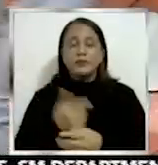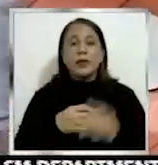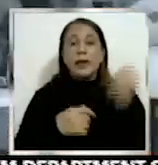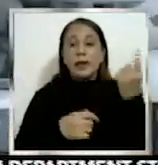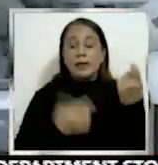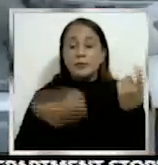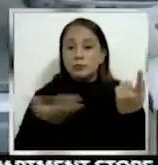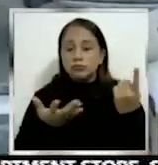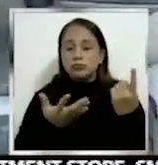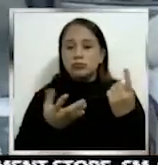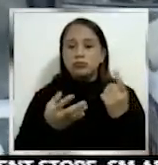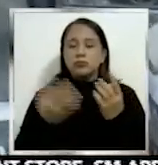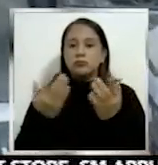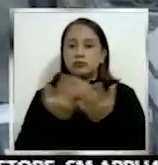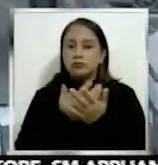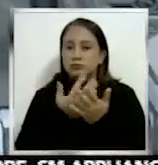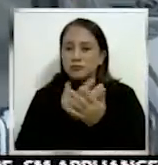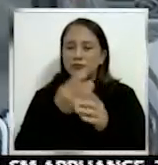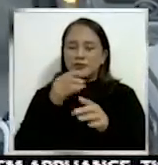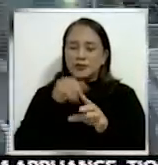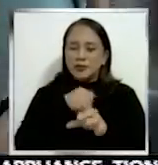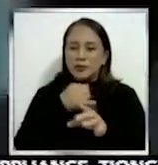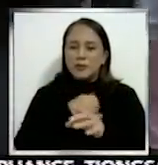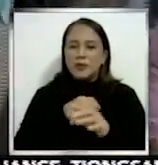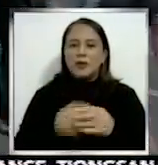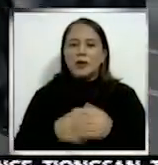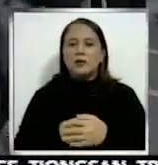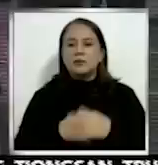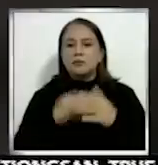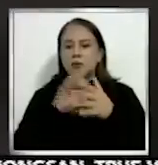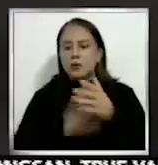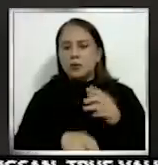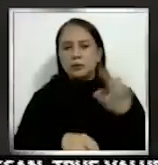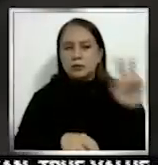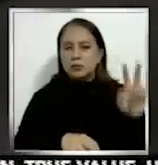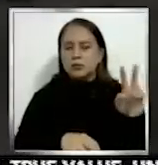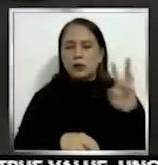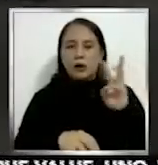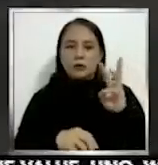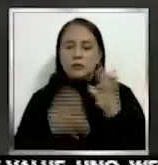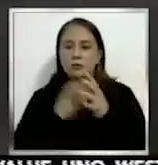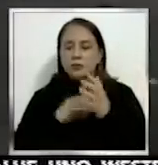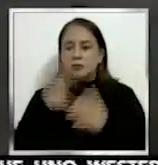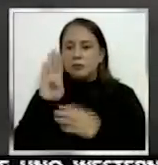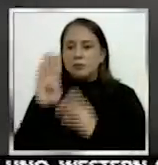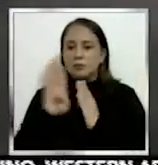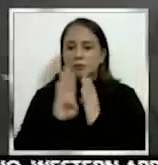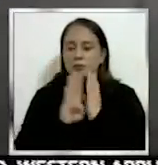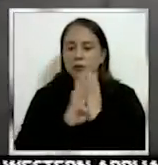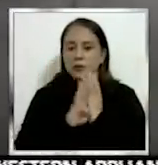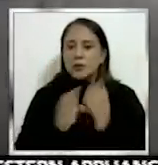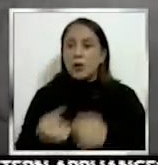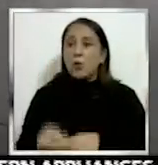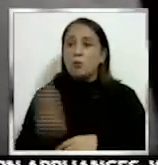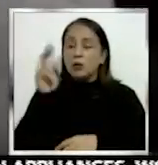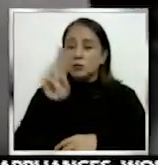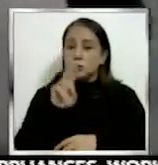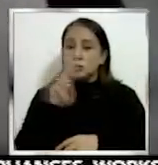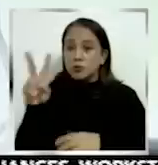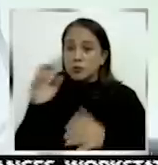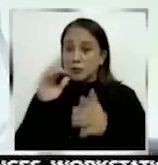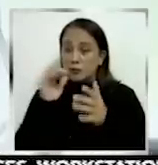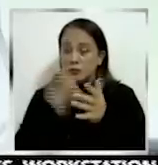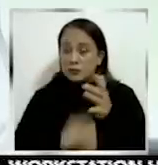modern jeep, bawas 3 hanggang 4 na piso ang pasahe sa mga bus, habang pinag-aralan pa kung magkano ang discount sa UV